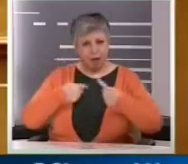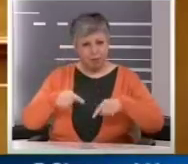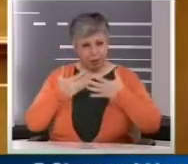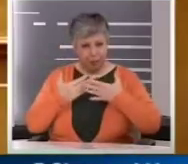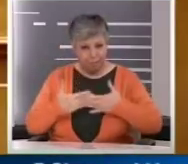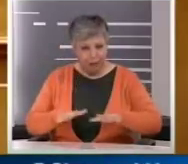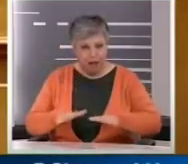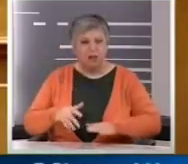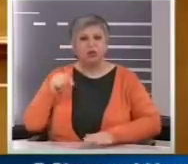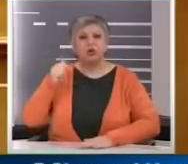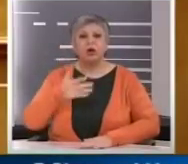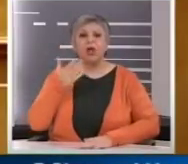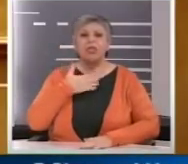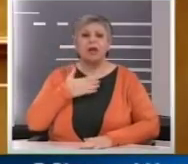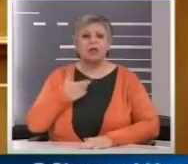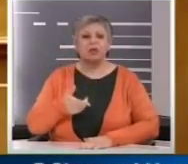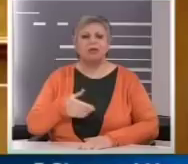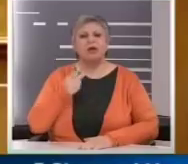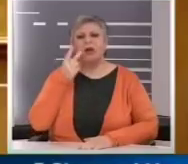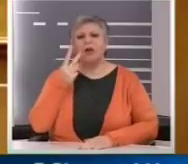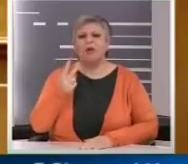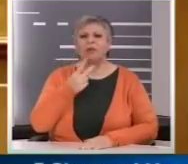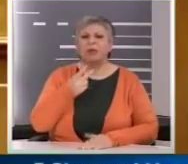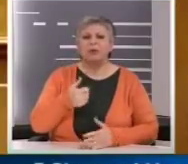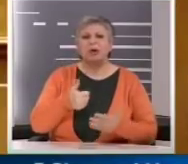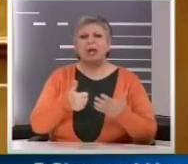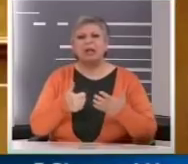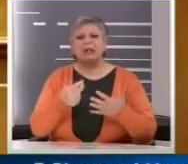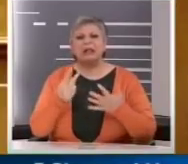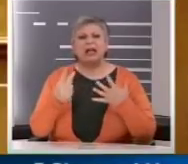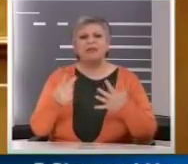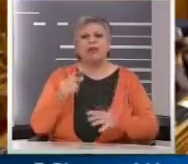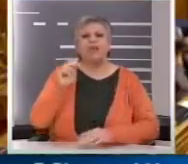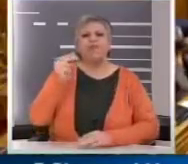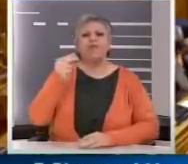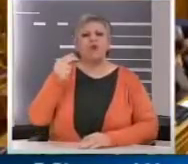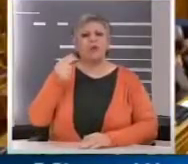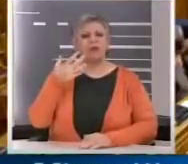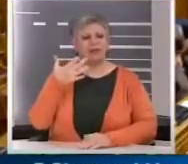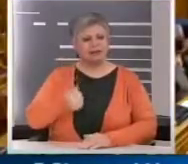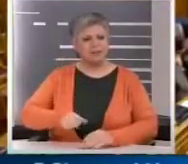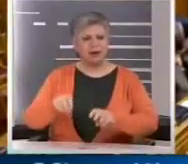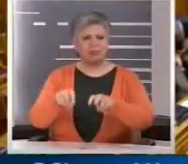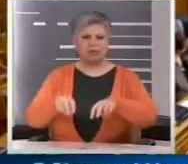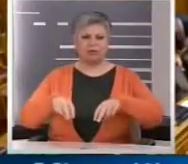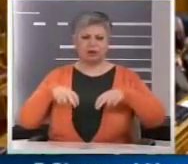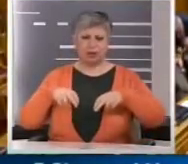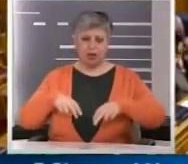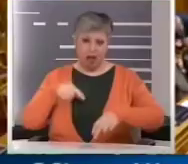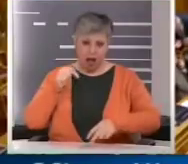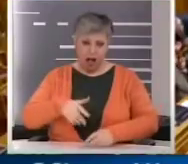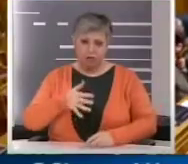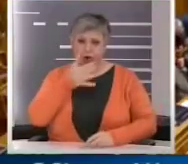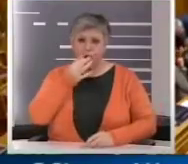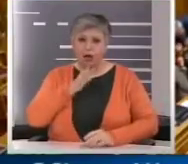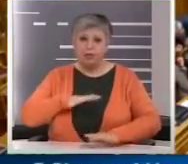βλέπω βρίσκονται 6 βουλευτές, 7 της Νέας Δημοκρατίας για αυτό το πρωτοφανέ σκάνδαλο το οποίο πρέπει να